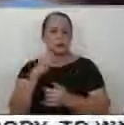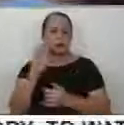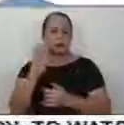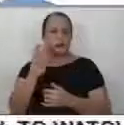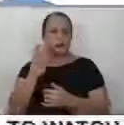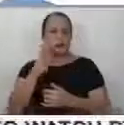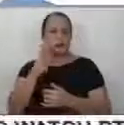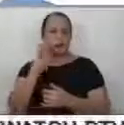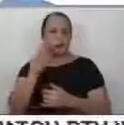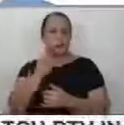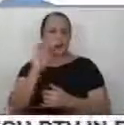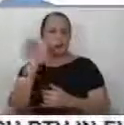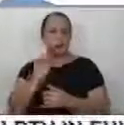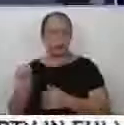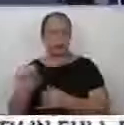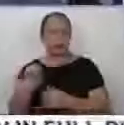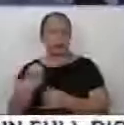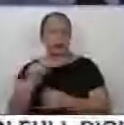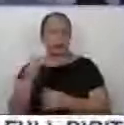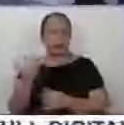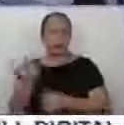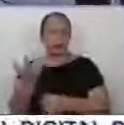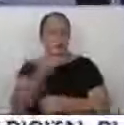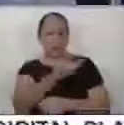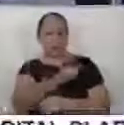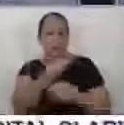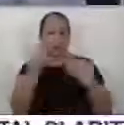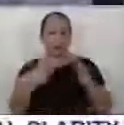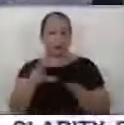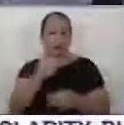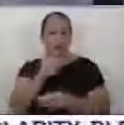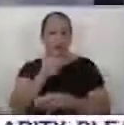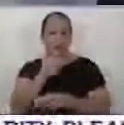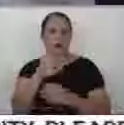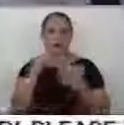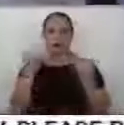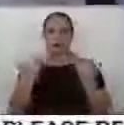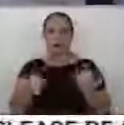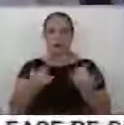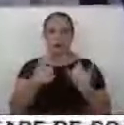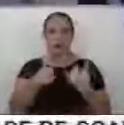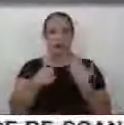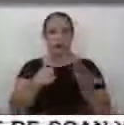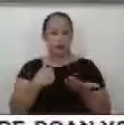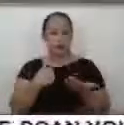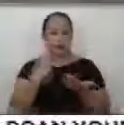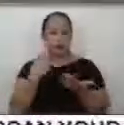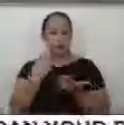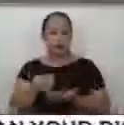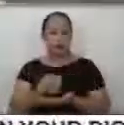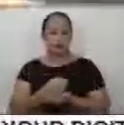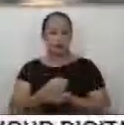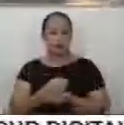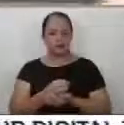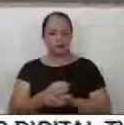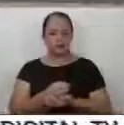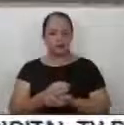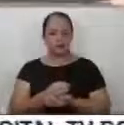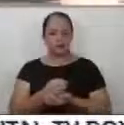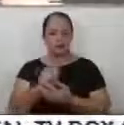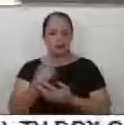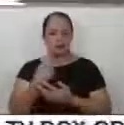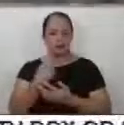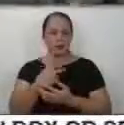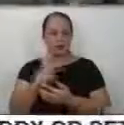umiiral pa rin ang vaccine inequity sa buong mundo. At para dagdagan ang mga bakuna sa bansa, ayon kay Abesingha, nasa 10 milyong doses pa ng